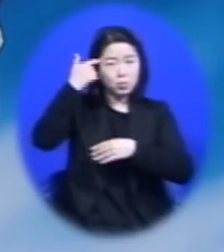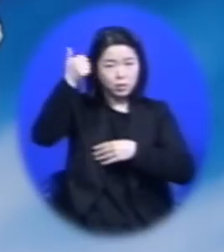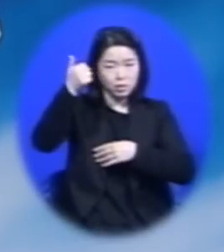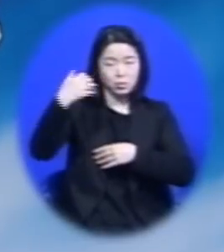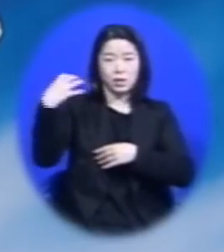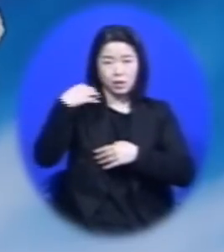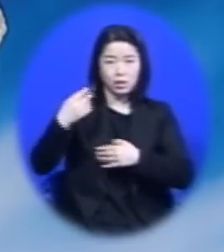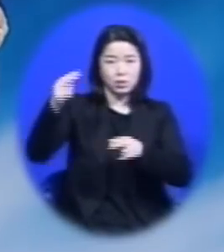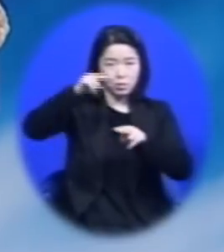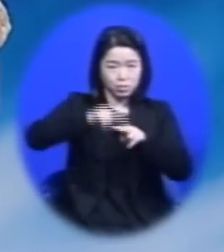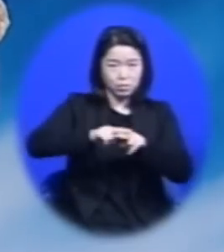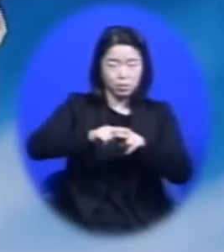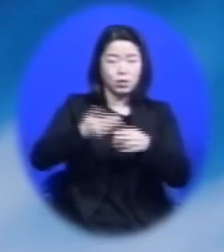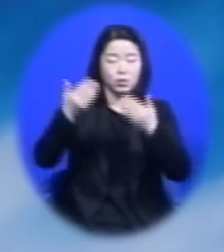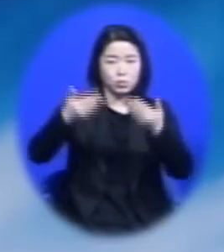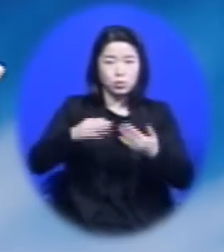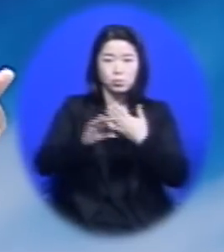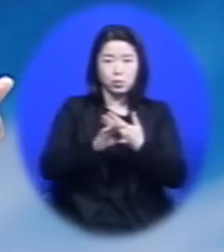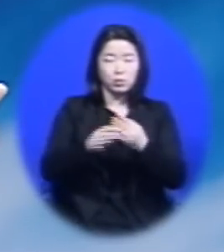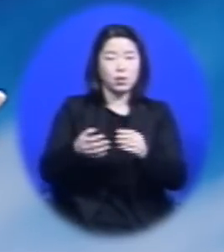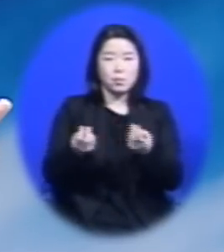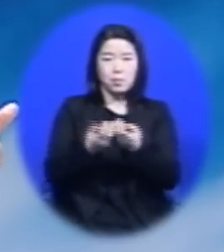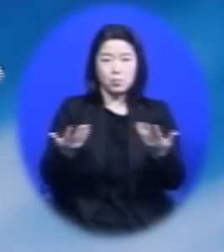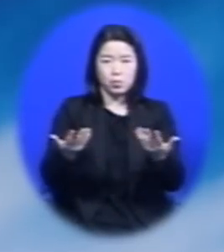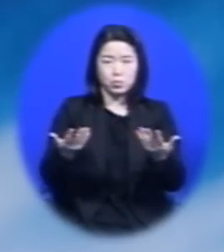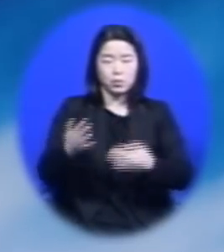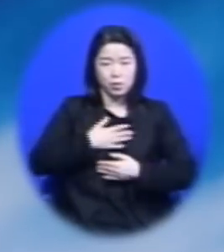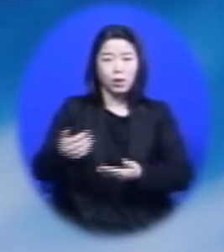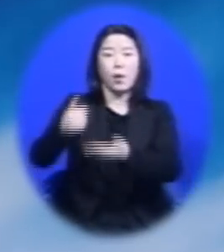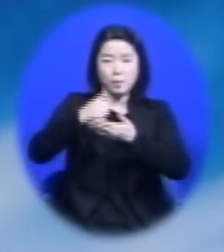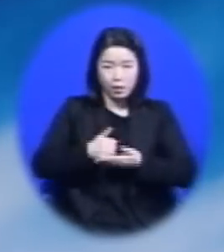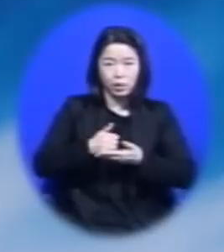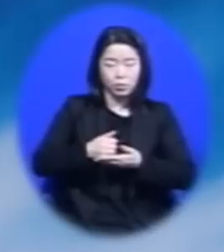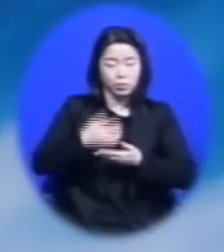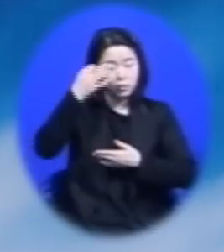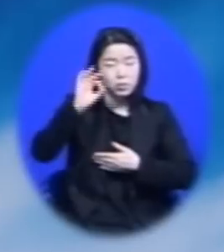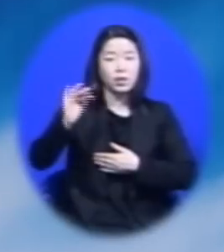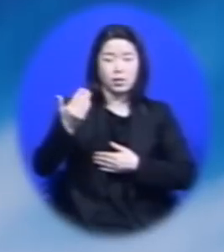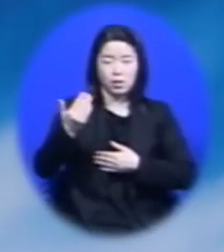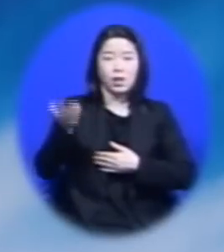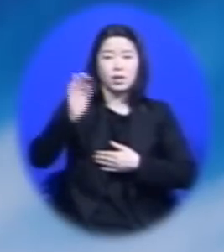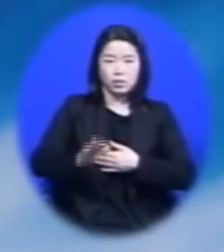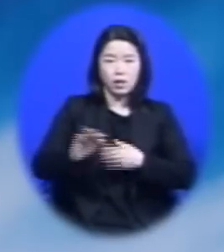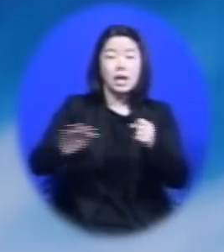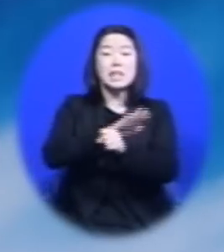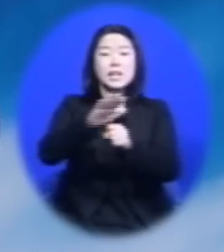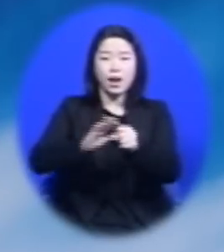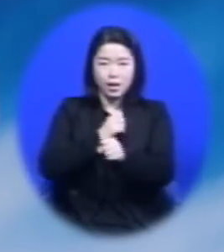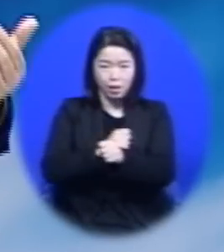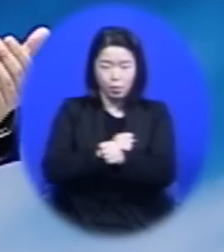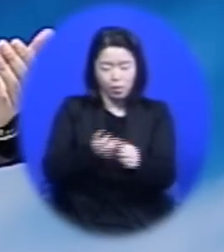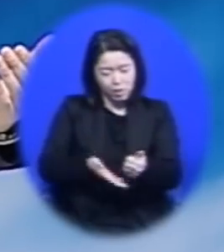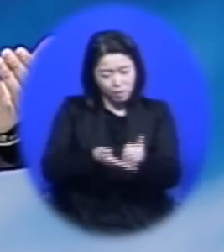담임 목사로 세우시면 어떻게 해요 뭐 내가 받아들이는 수밖에 없죠 그런데 사랑하고